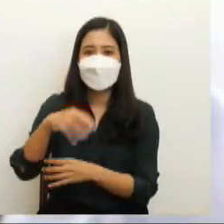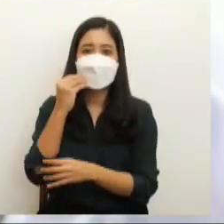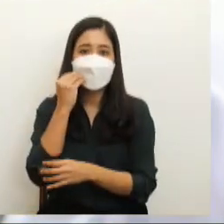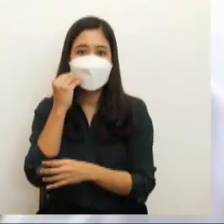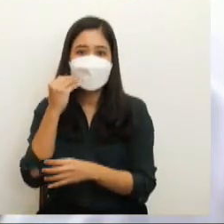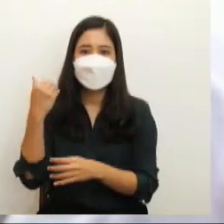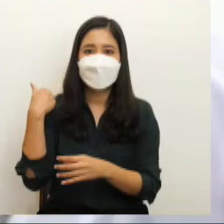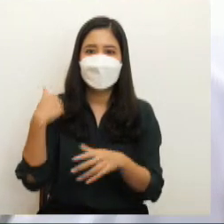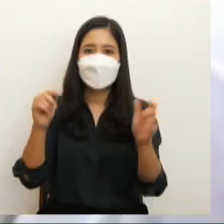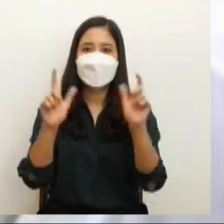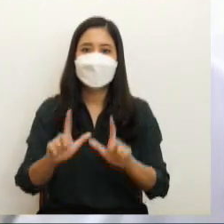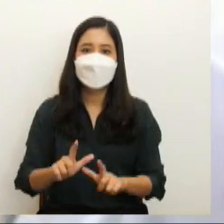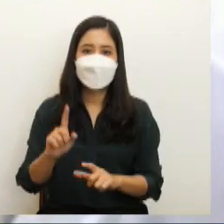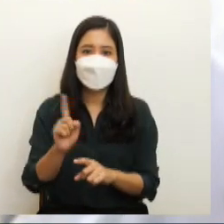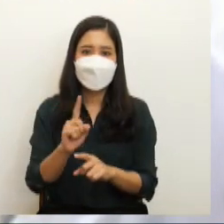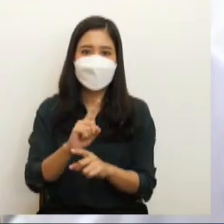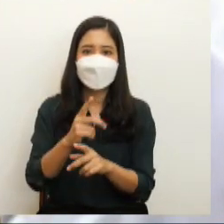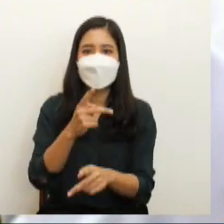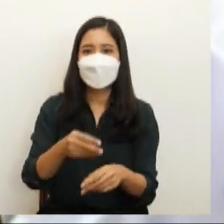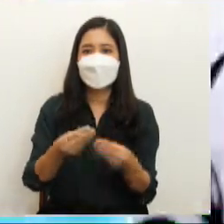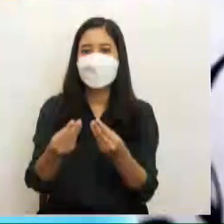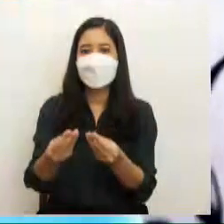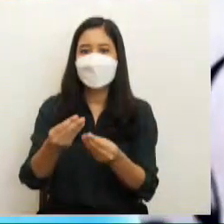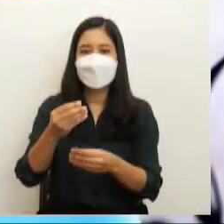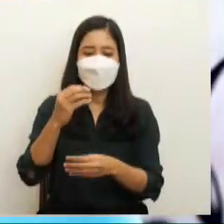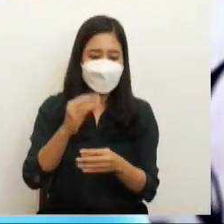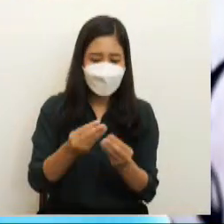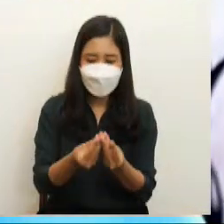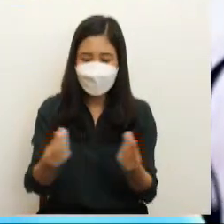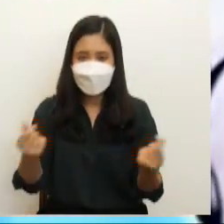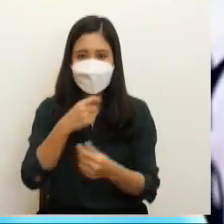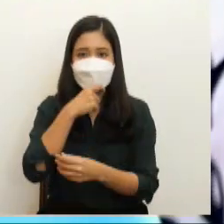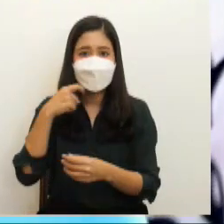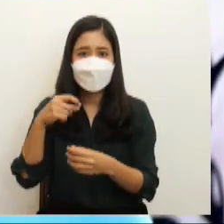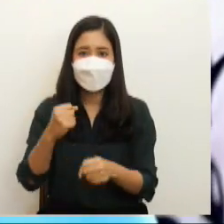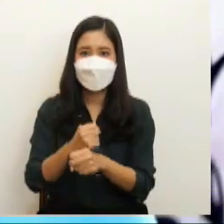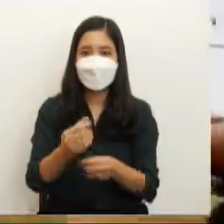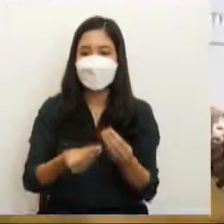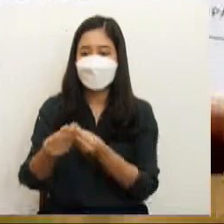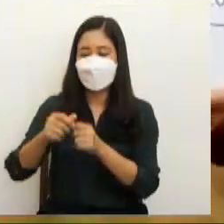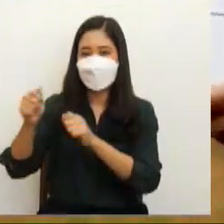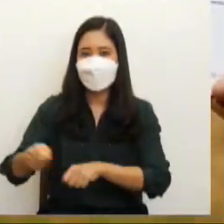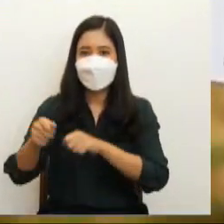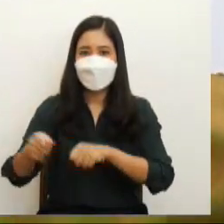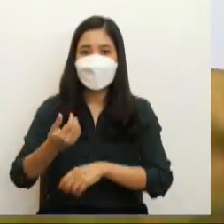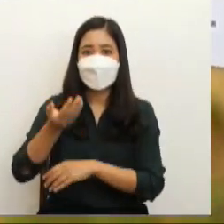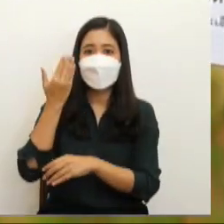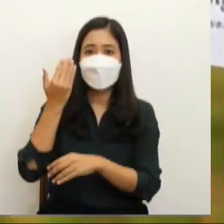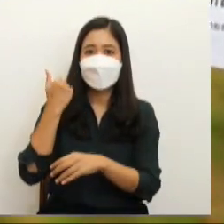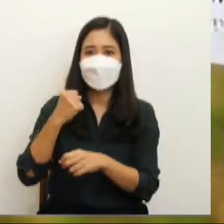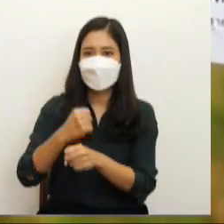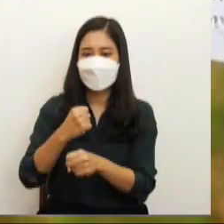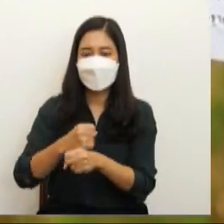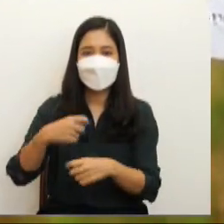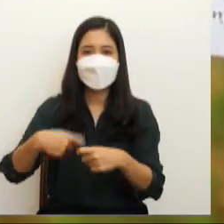ลักษณะคือทั่วไปก็คือจะเป็นลักษณะสภาพไม่มีแหล่งน้ำทำให้การเกษตรไม่สามารถทำการเกษตรได้